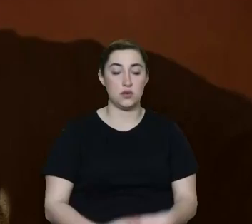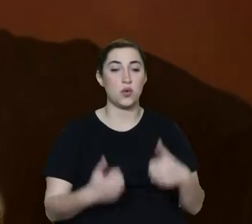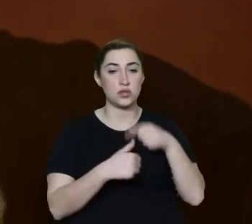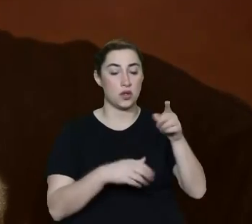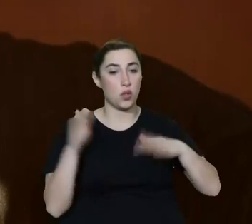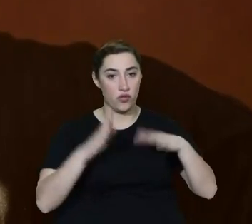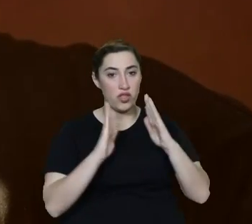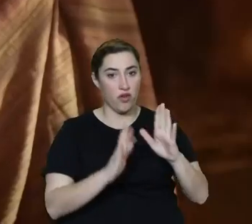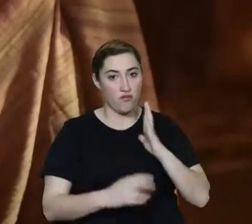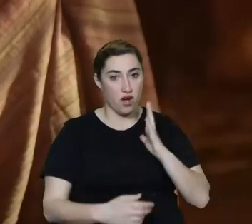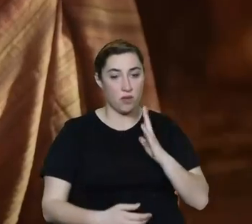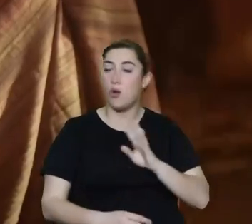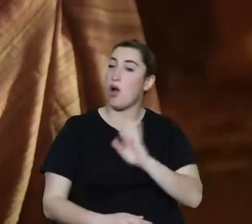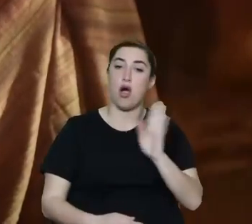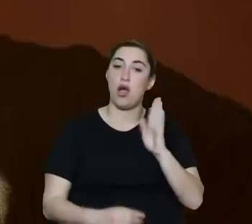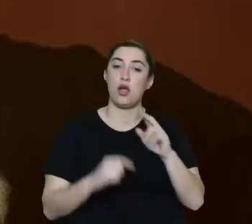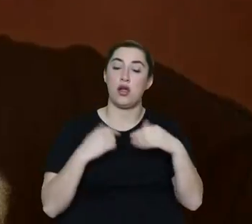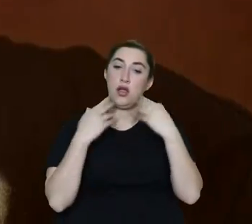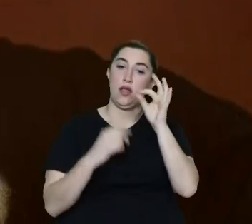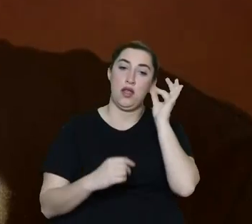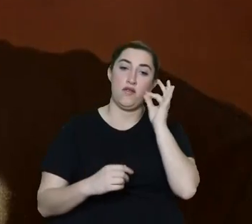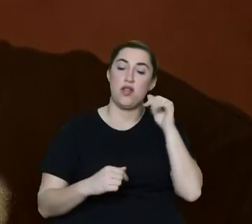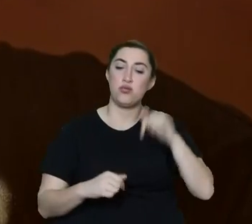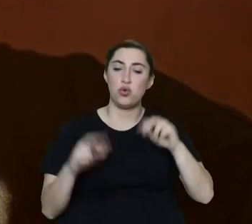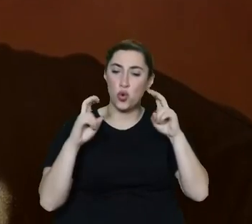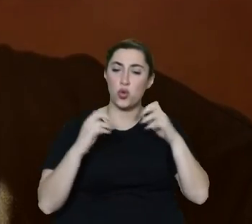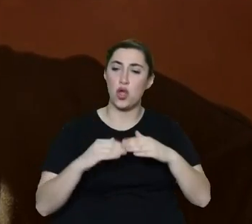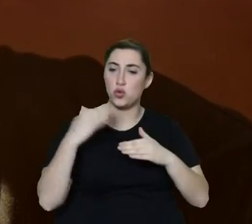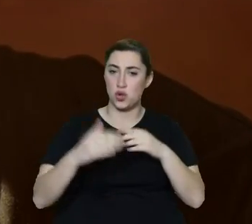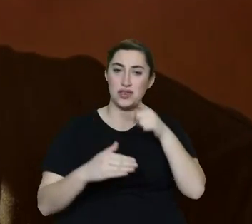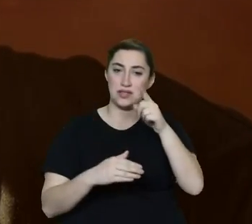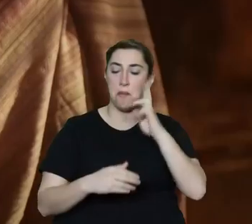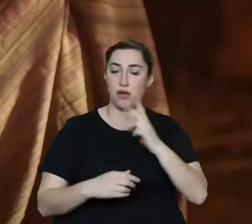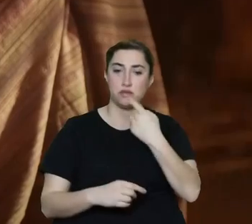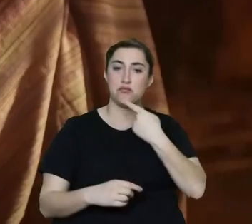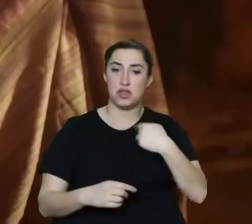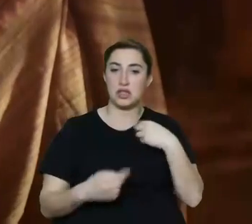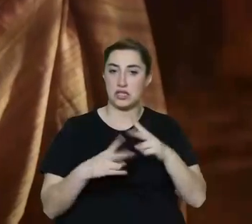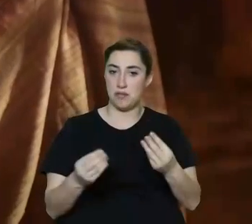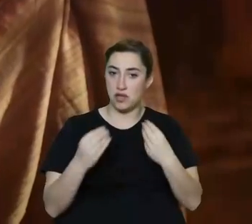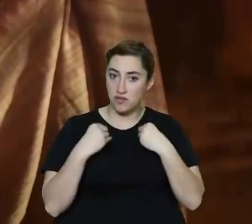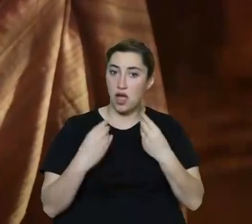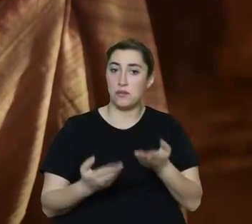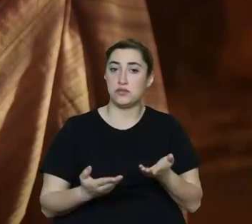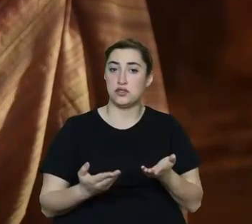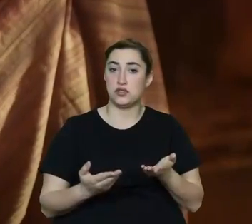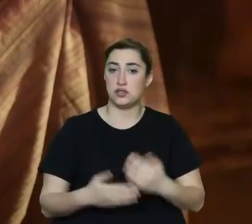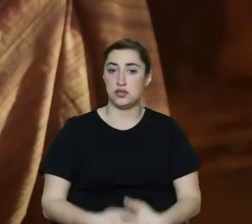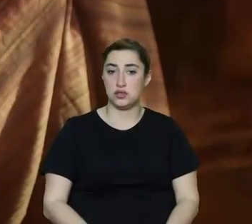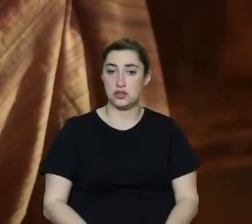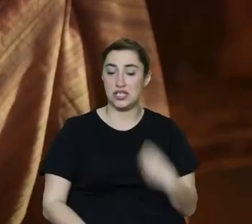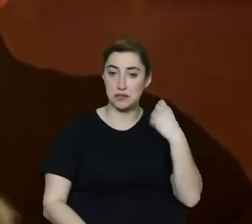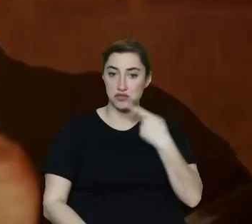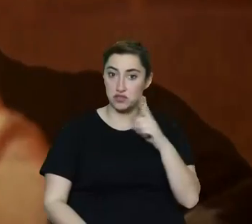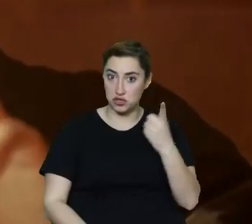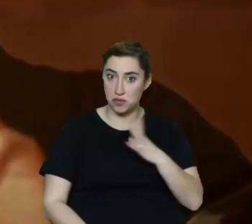Kocan döver mi hala seni? Haşa Kadı efendi. Bu meseleden zat-ı haliniz masumsun diyerek serbest bırakmıştınız. Yeni